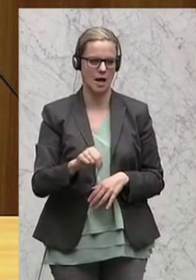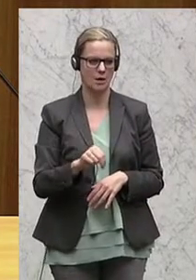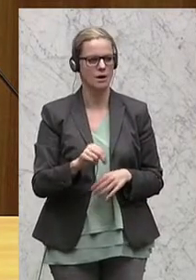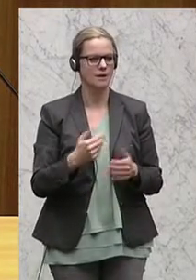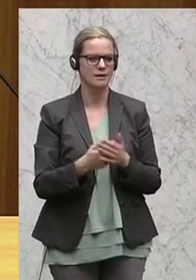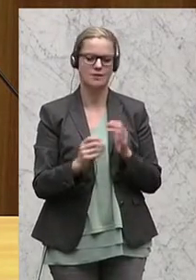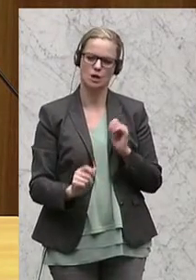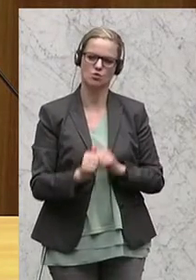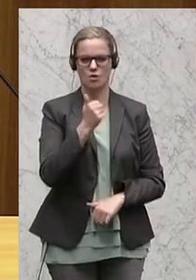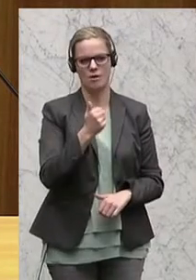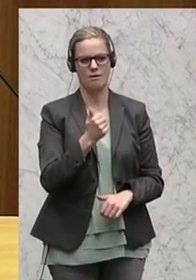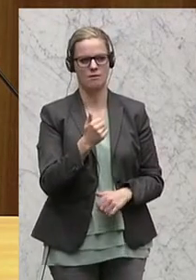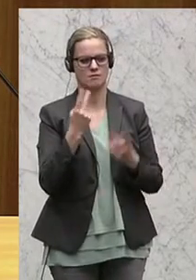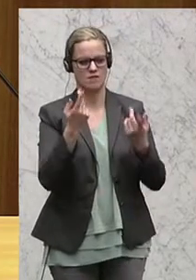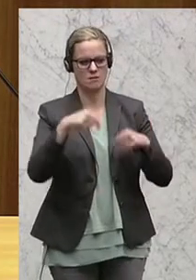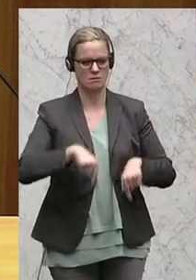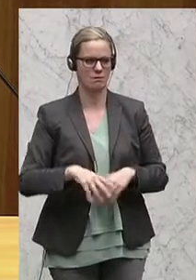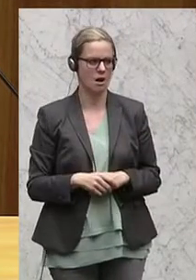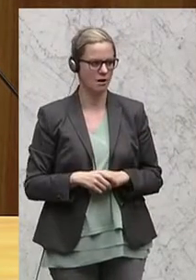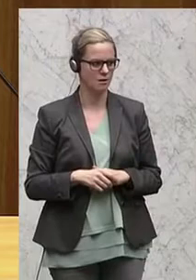hier. Noch